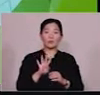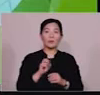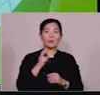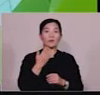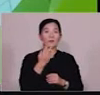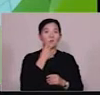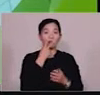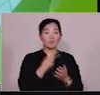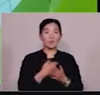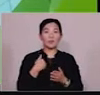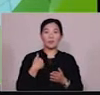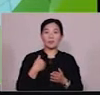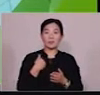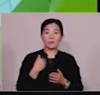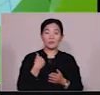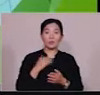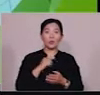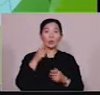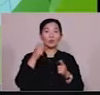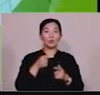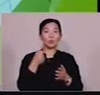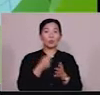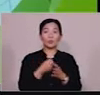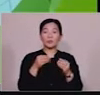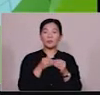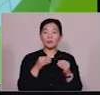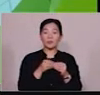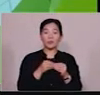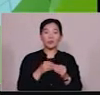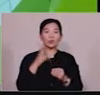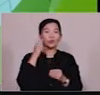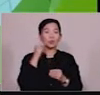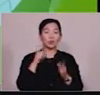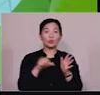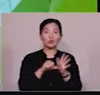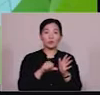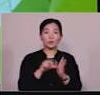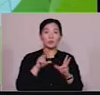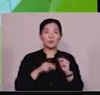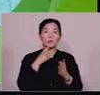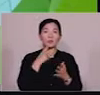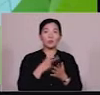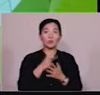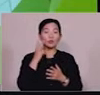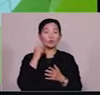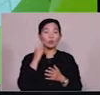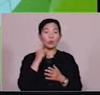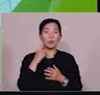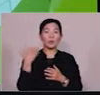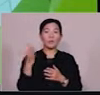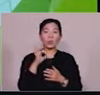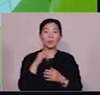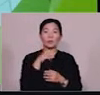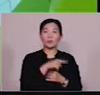вы видите, мы хотим его округлить до десятков. Число 6. Значит, смотрим число правее от